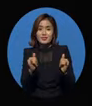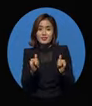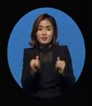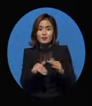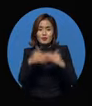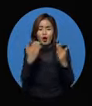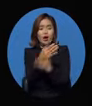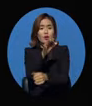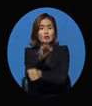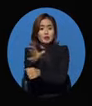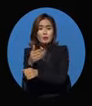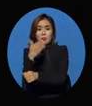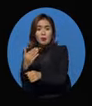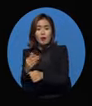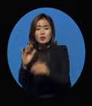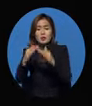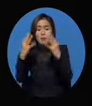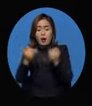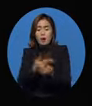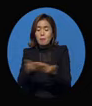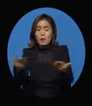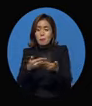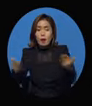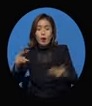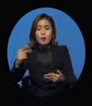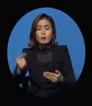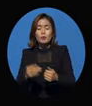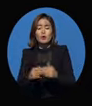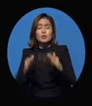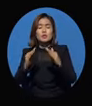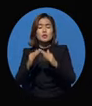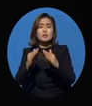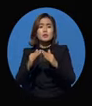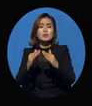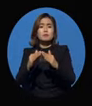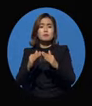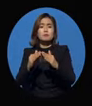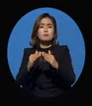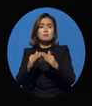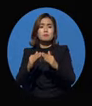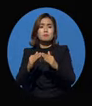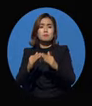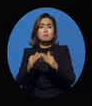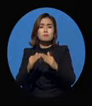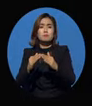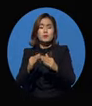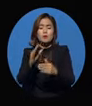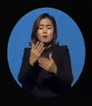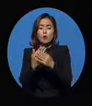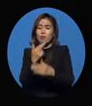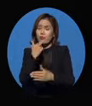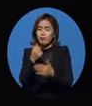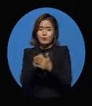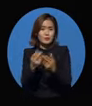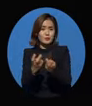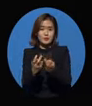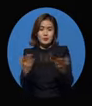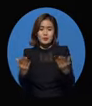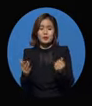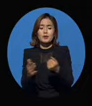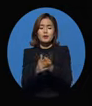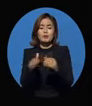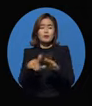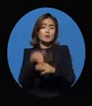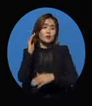다 가져갑니다 공급이 아무리 많아도 2무 주택 짜 비율이 이렇게 안 줄어든 이유는 이러한 원인 때문에 그렇습니다 그래서 문장이